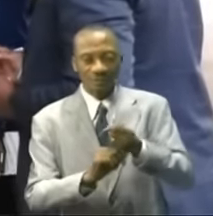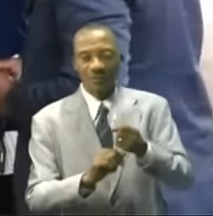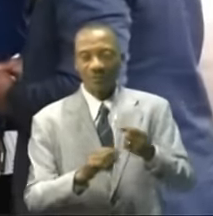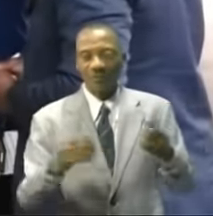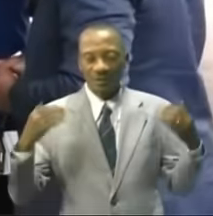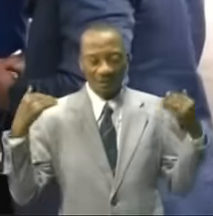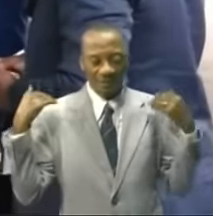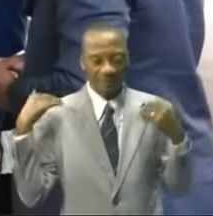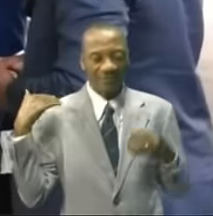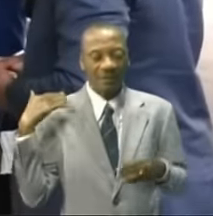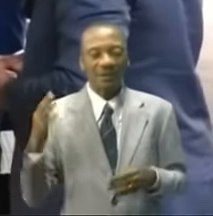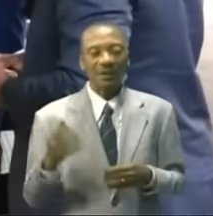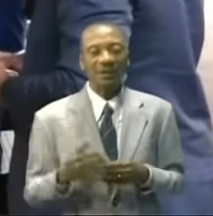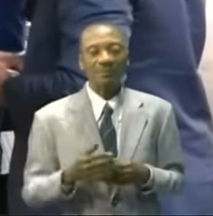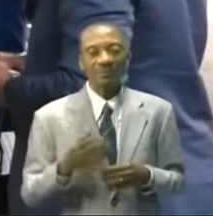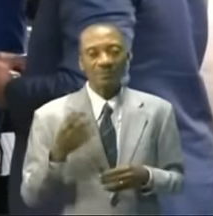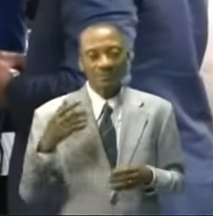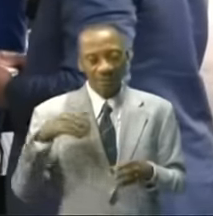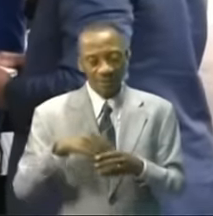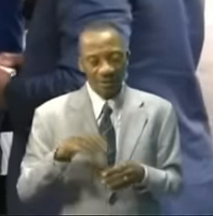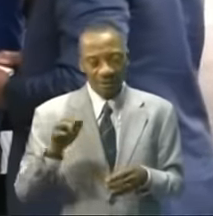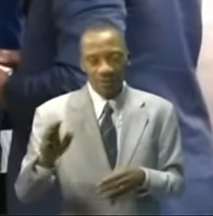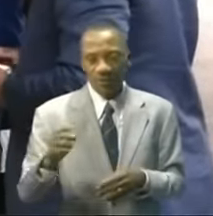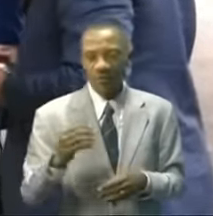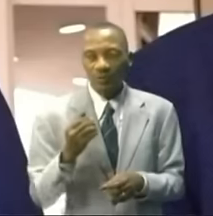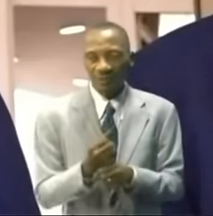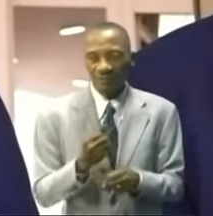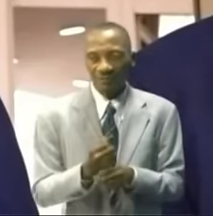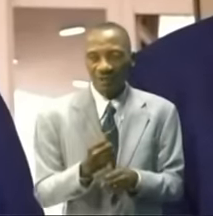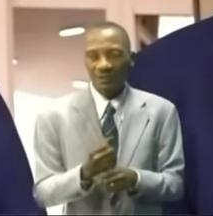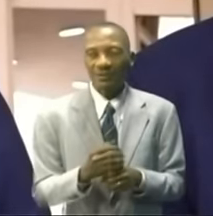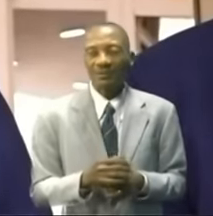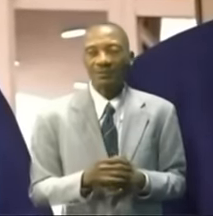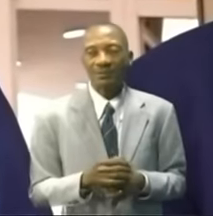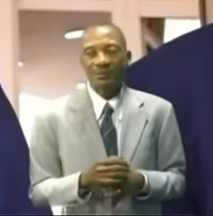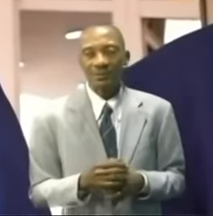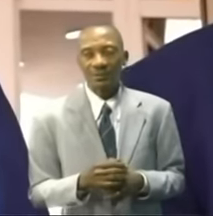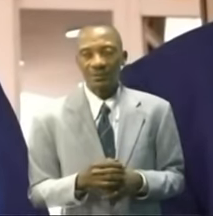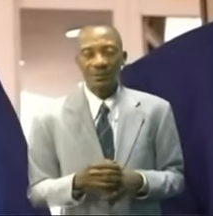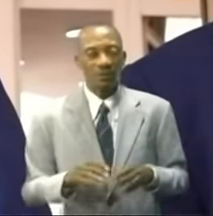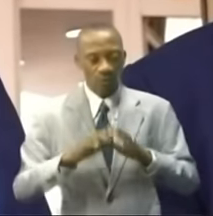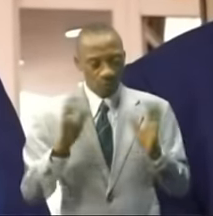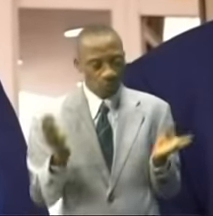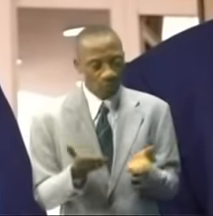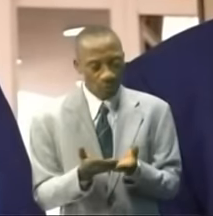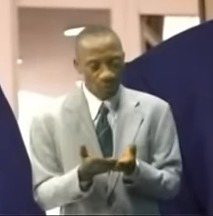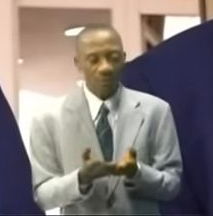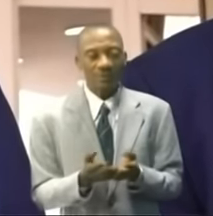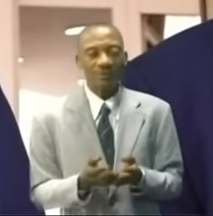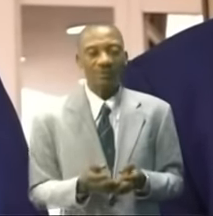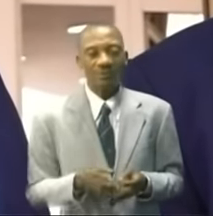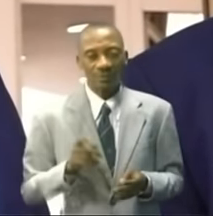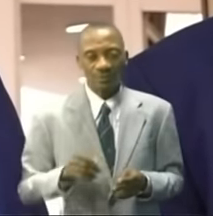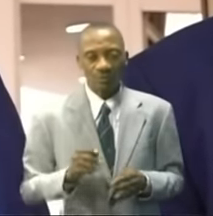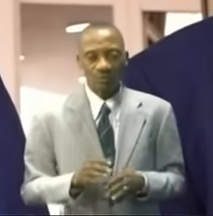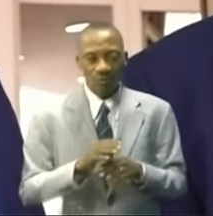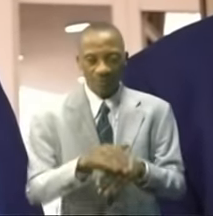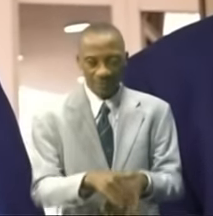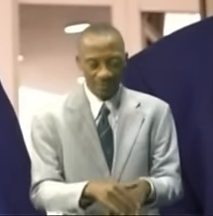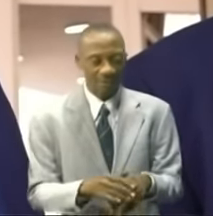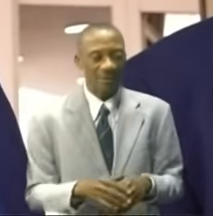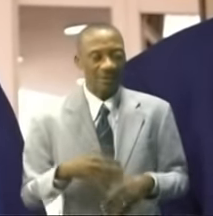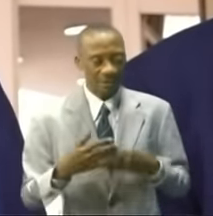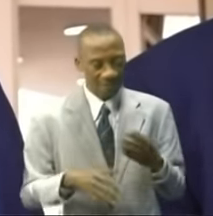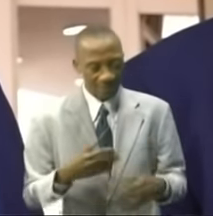l'engagement du gouvernement, puisque le ministre des Finances m'a annoncé 10 millions de dollars que le gouvernement décaisse actuellement